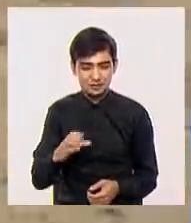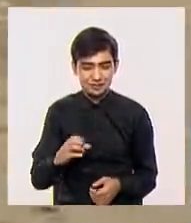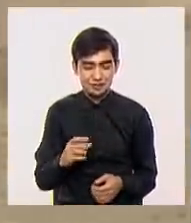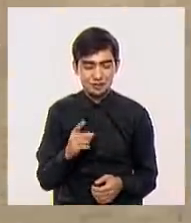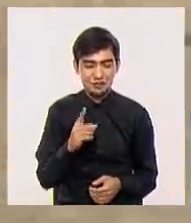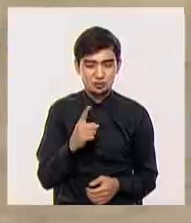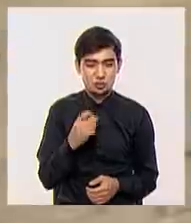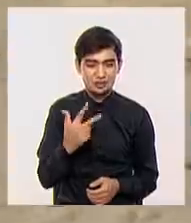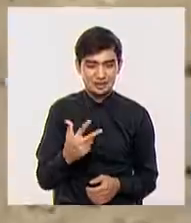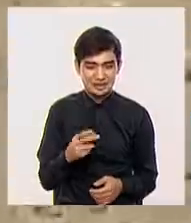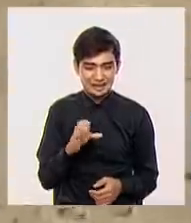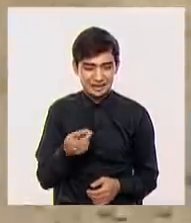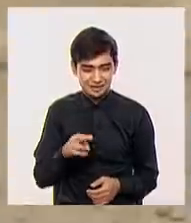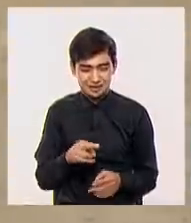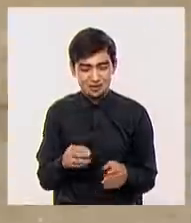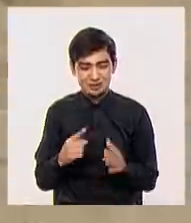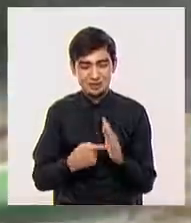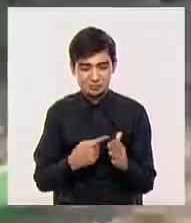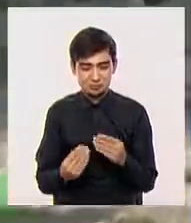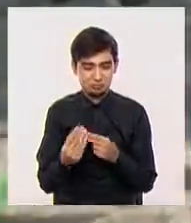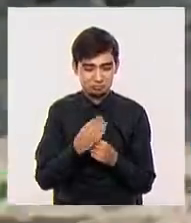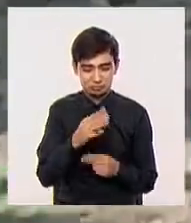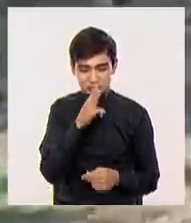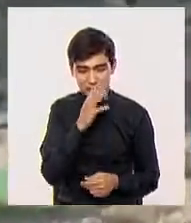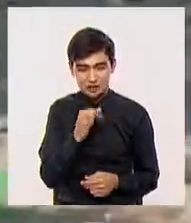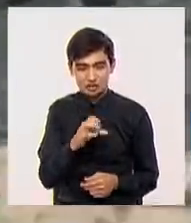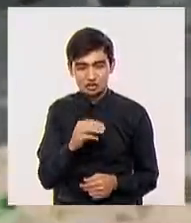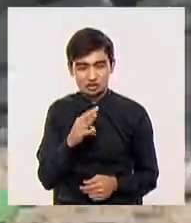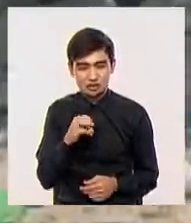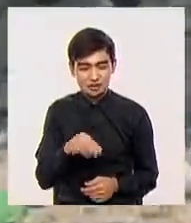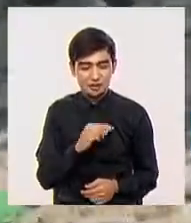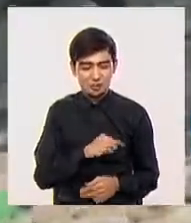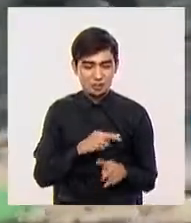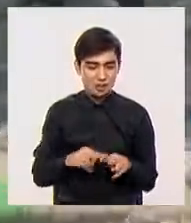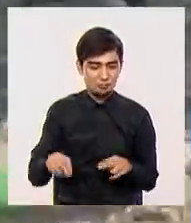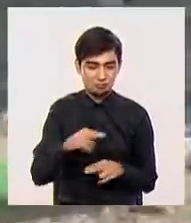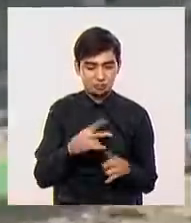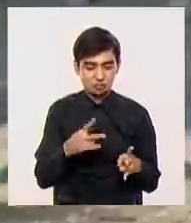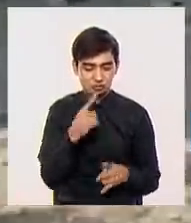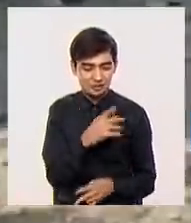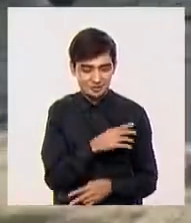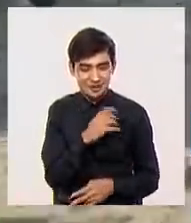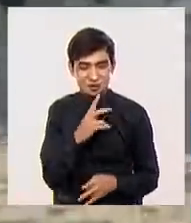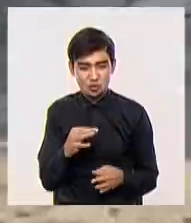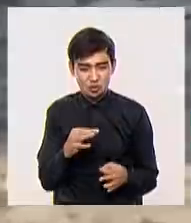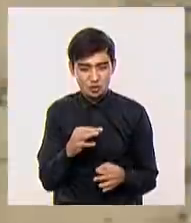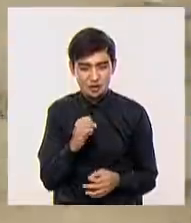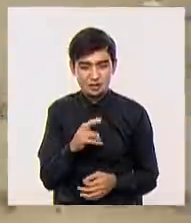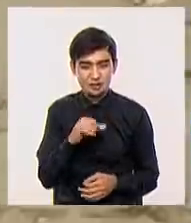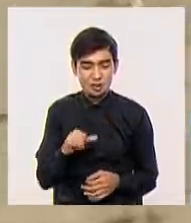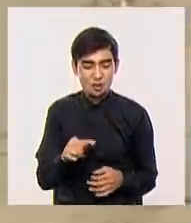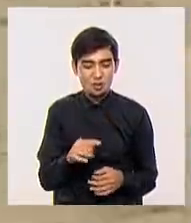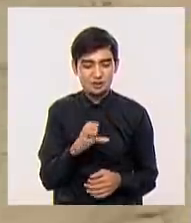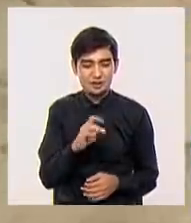отыр. Яғни өздері қызмет көрсетіп жүрген компанияның штаттық жұмысшыларының жалақысымен теңдестіруді сұрайды. Бірақ Ақтау Крантех